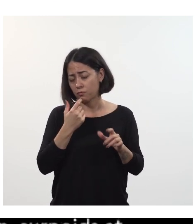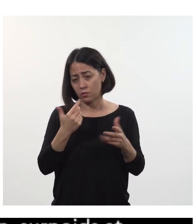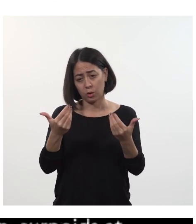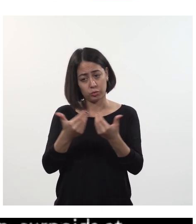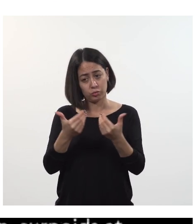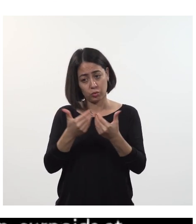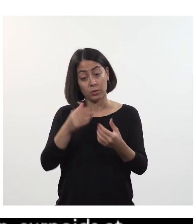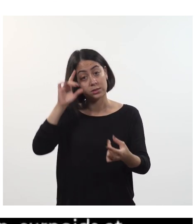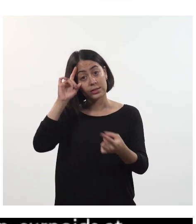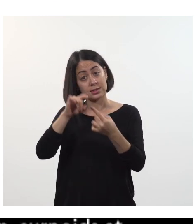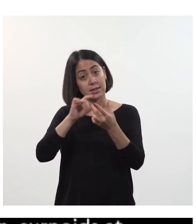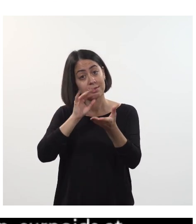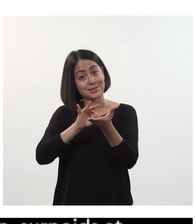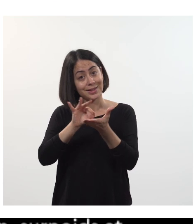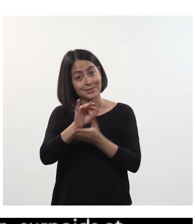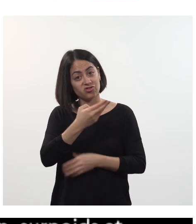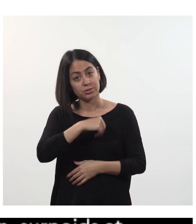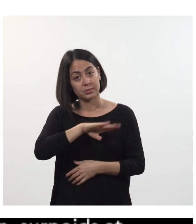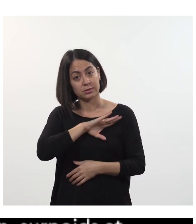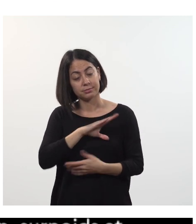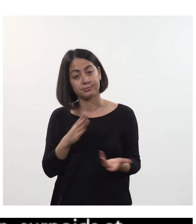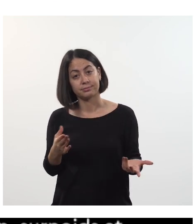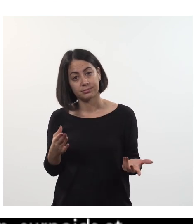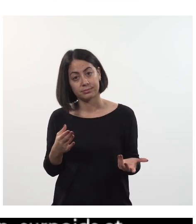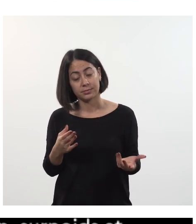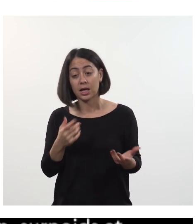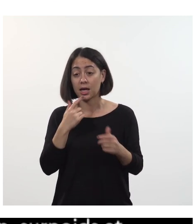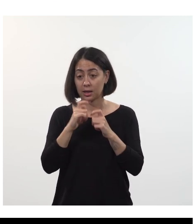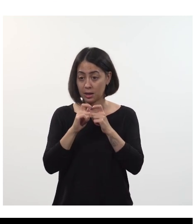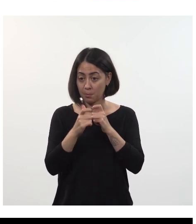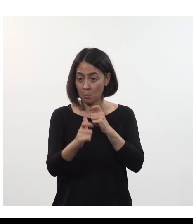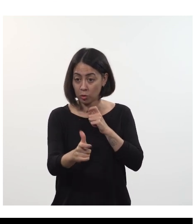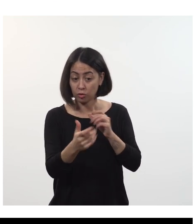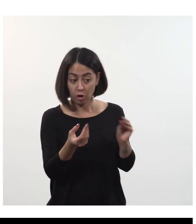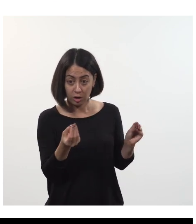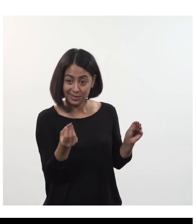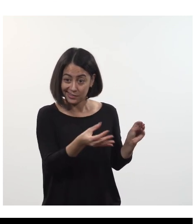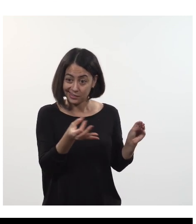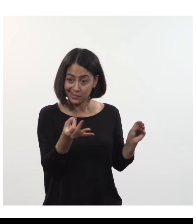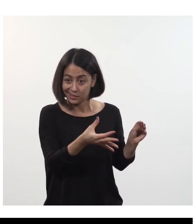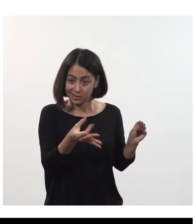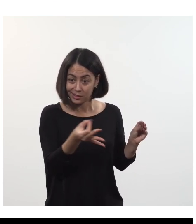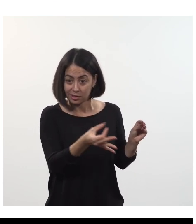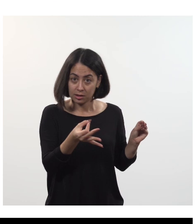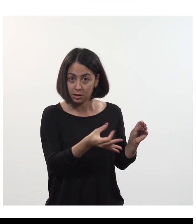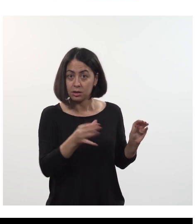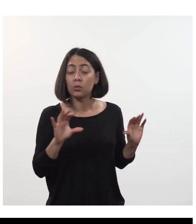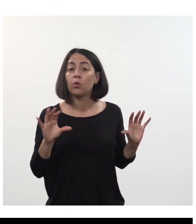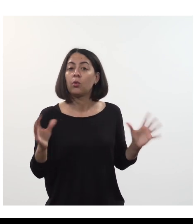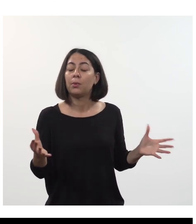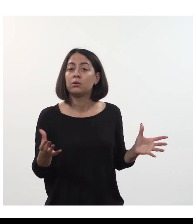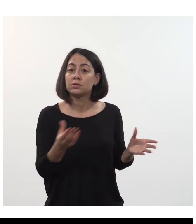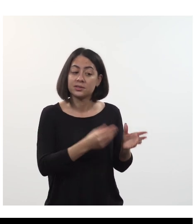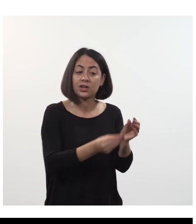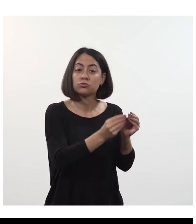la stratégie de prise en charge hein, et en particulier un protocole d'enrichissement. Donc en fonction de la stratégie qui